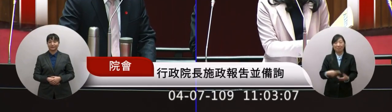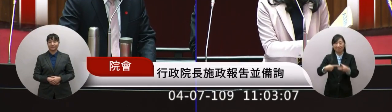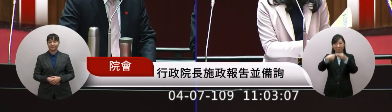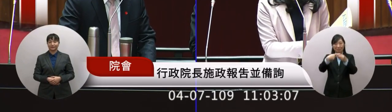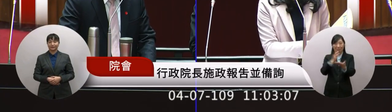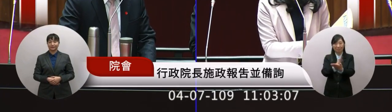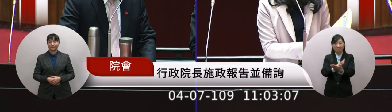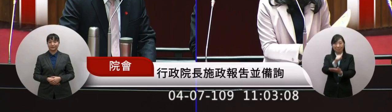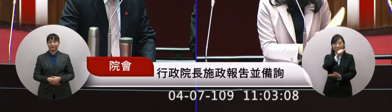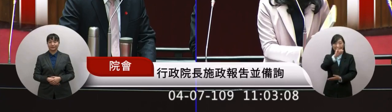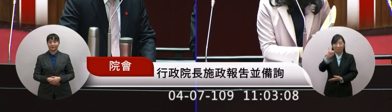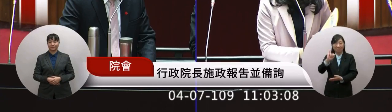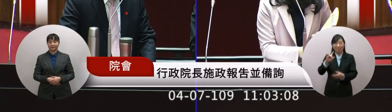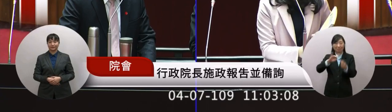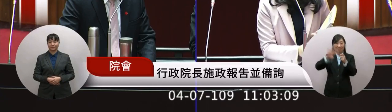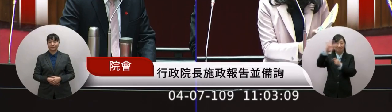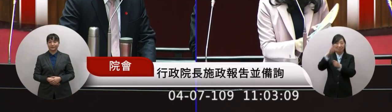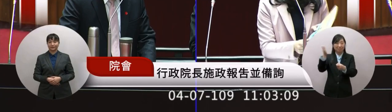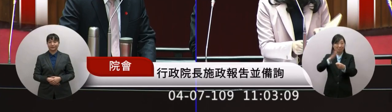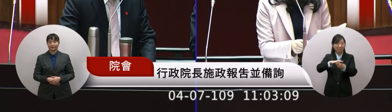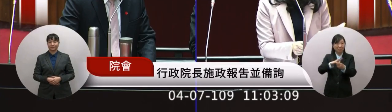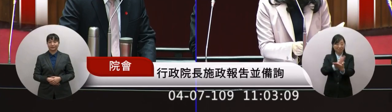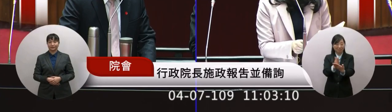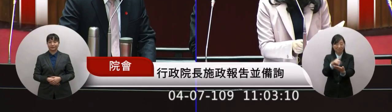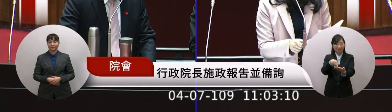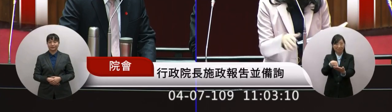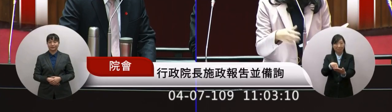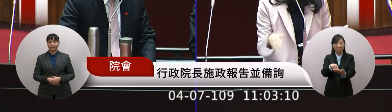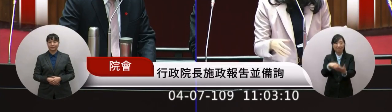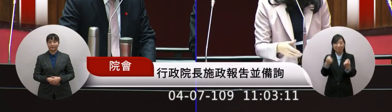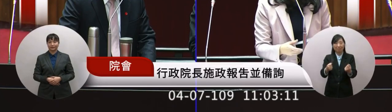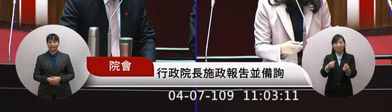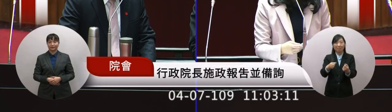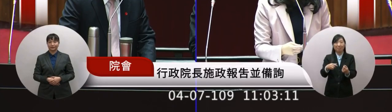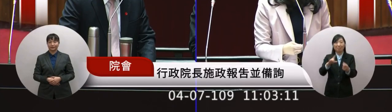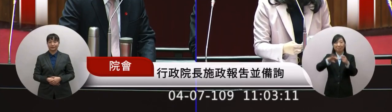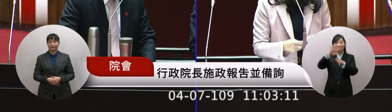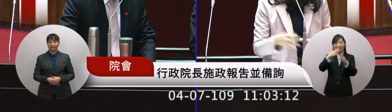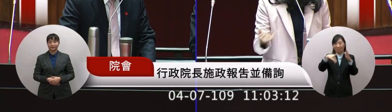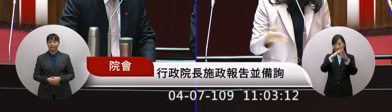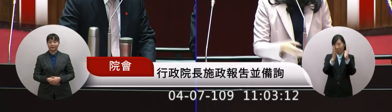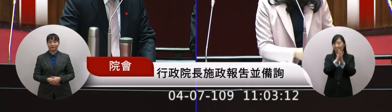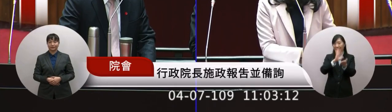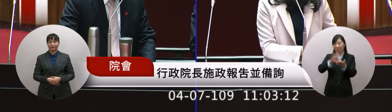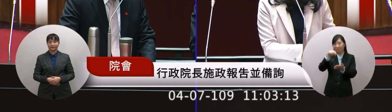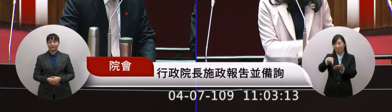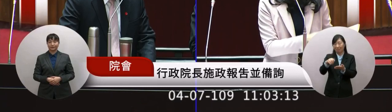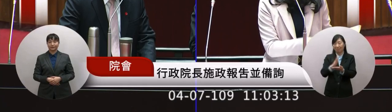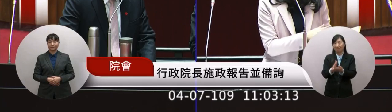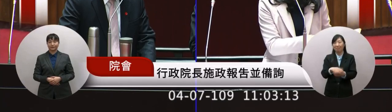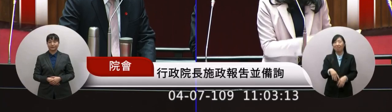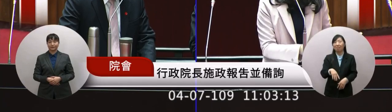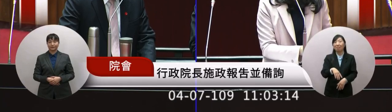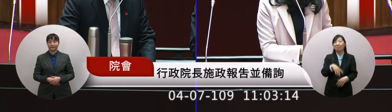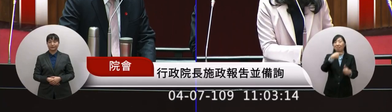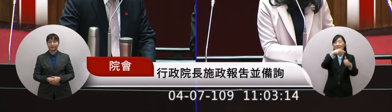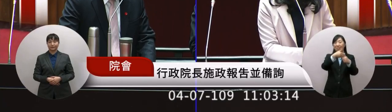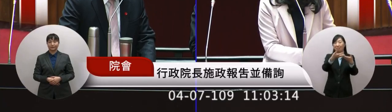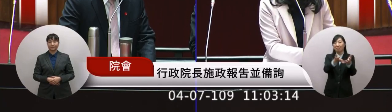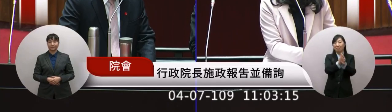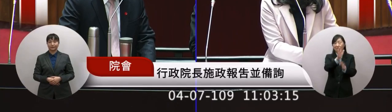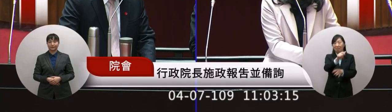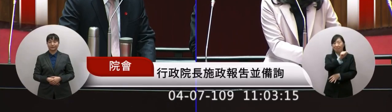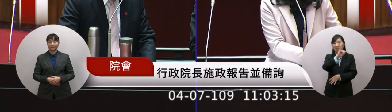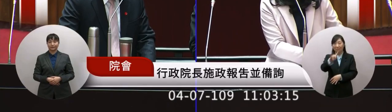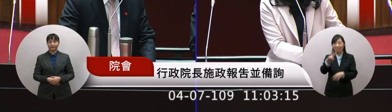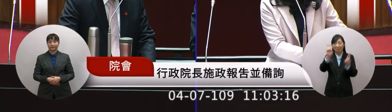本的这个 AI 的高中的补充教材，那目前当然也在高中的学校也都在使用，那教育部当然也有 AI 的电子书的这个